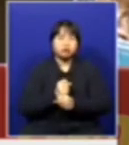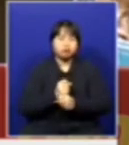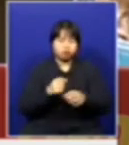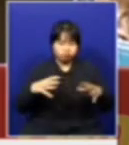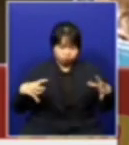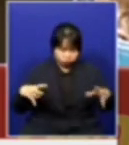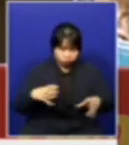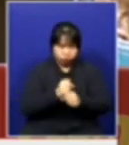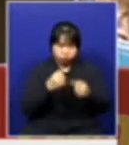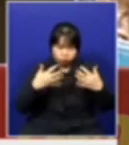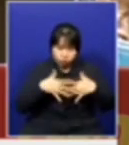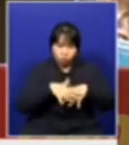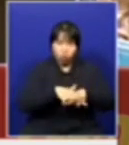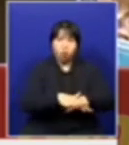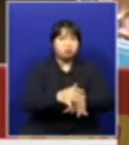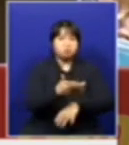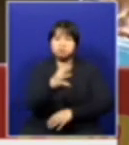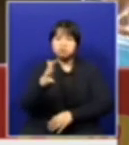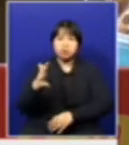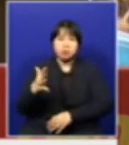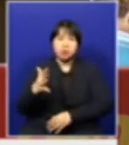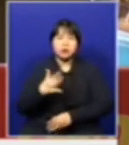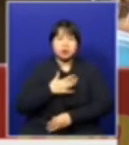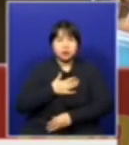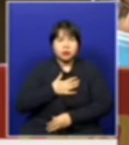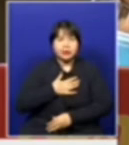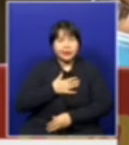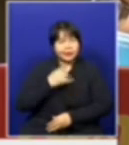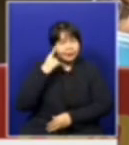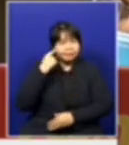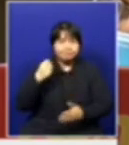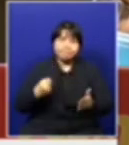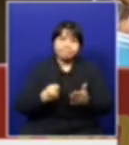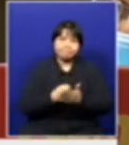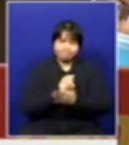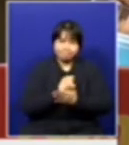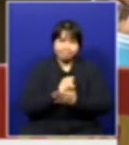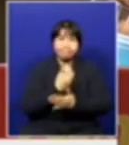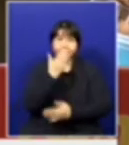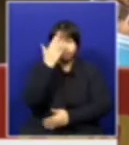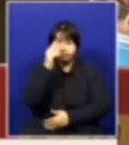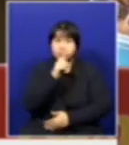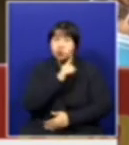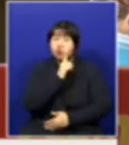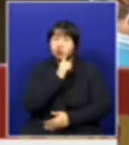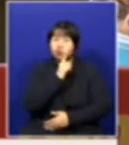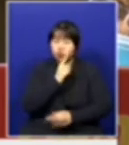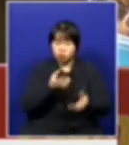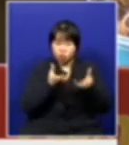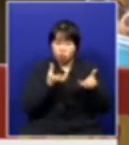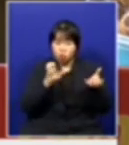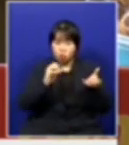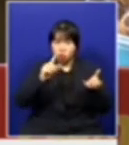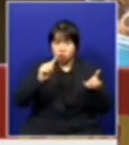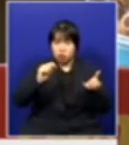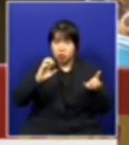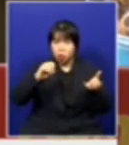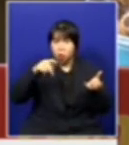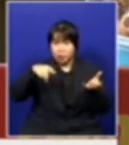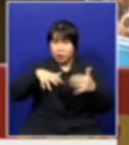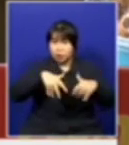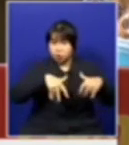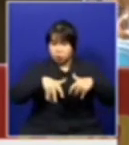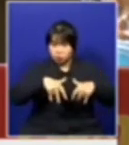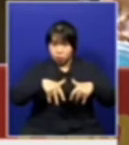กับหน่วยงานอื่นดิฉันว่าเป็นเรื่องที่น่าเสียดายเพราะว่าถ้าเกิดผลิตภัณฑ์โอท็อปเนี้ยได้มีองค์